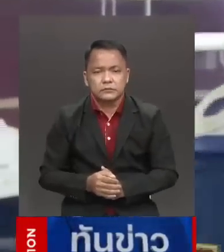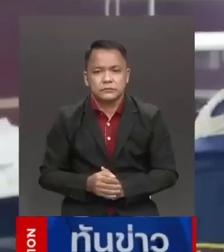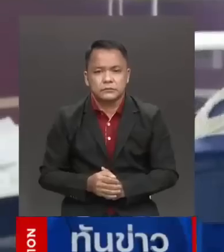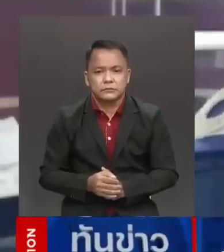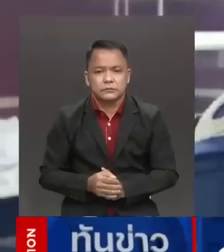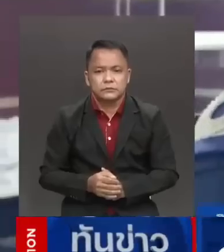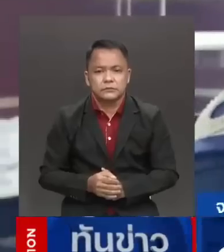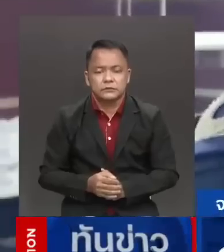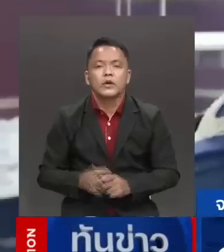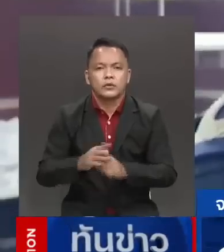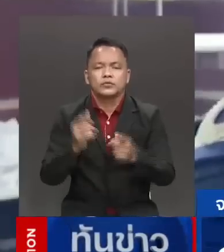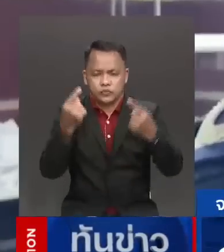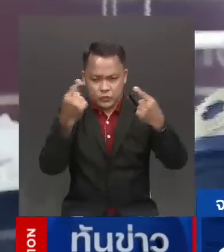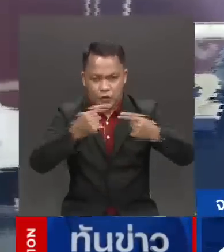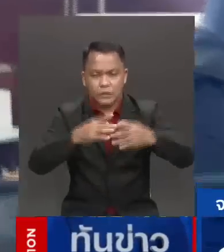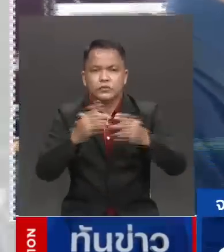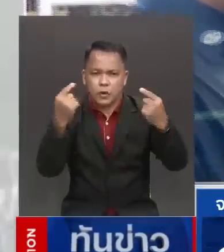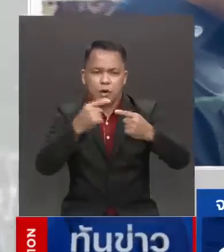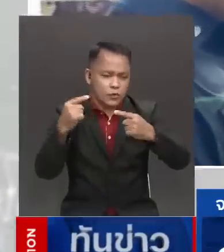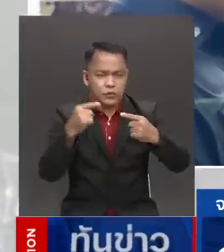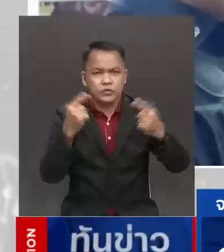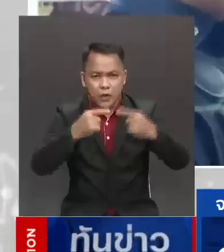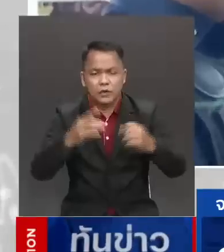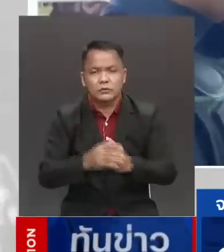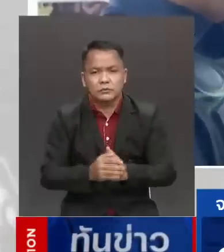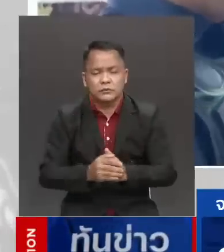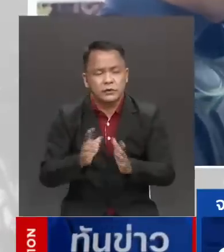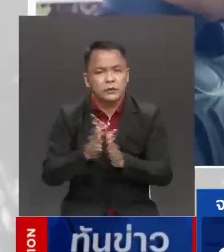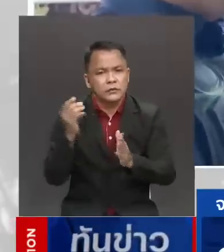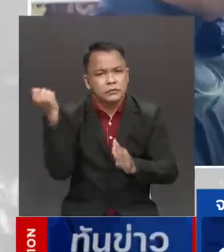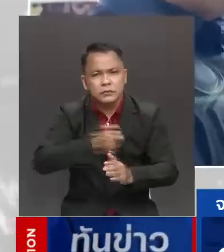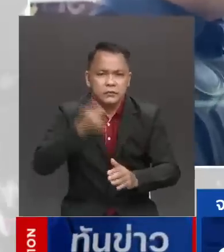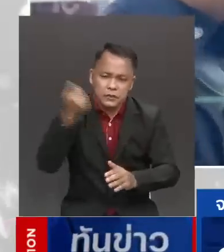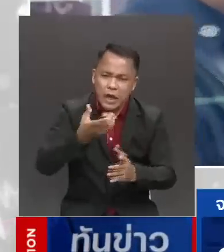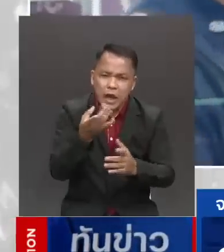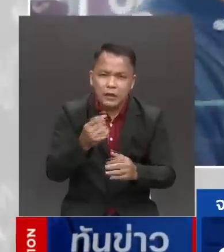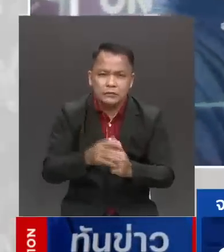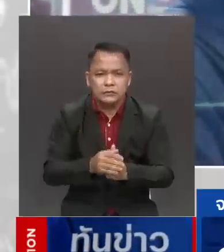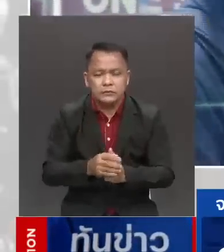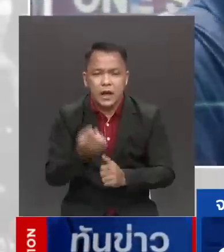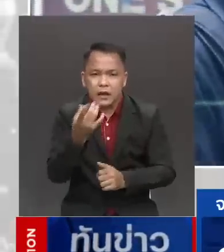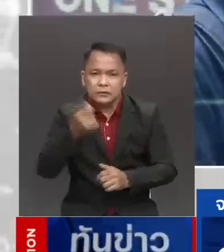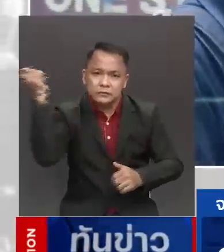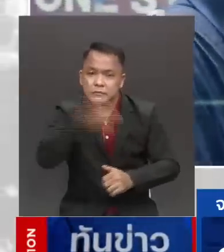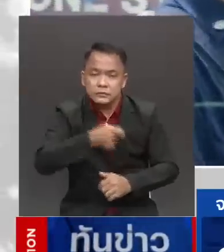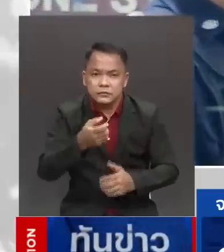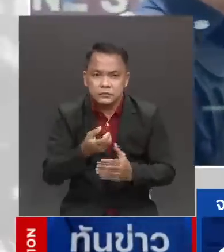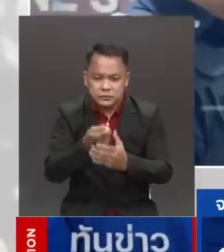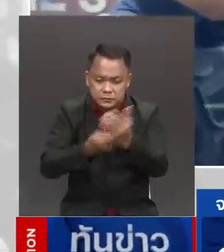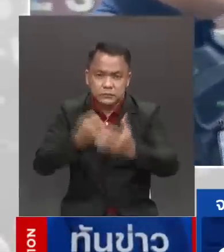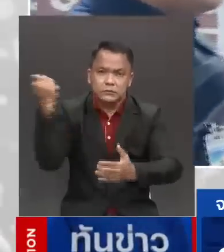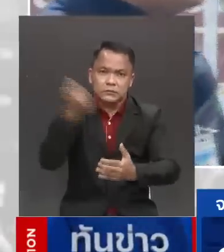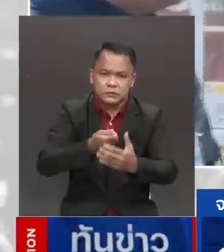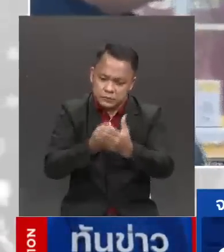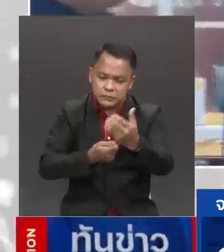ก็เลยมีปากเสียงกัน มีปากเสียงกันแล้วกาดแท้เลยทำร้ายเขาอ่ะ กาดตี ต ี ตีอ่ะ ใช่